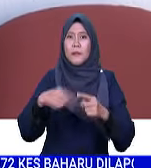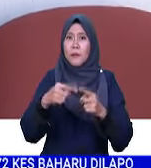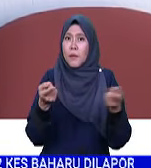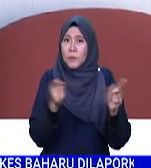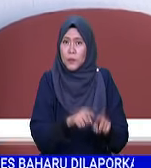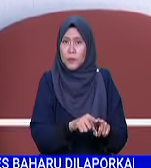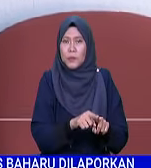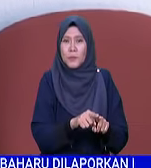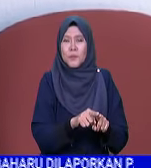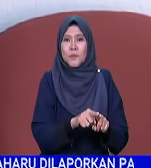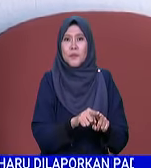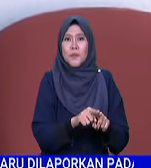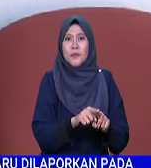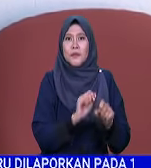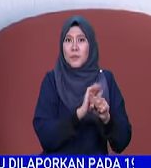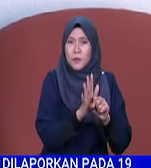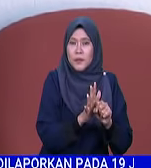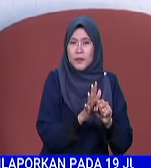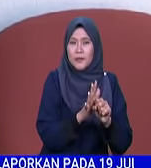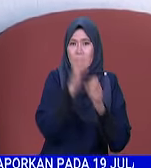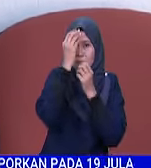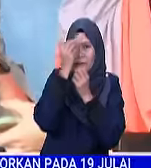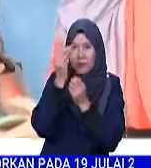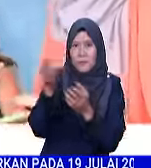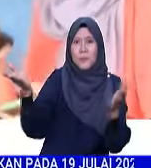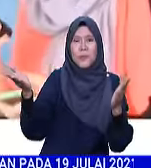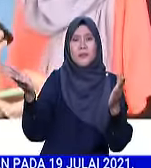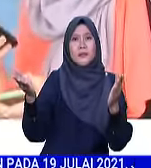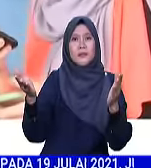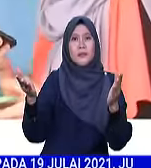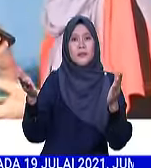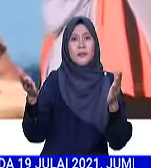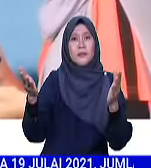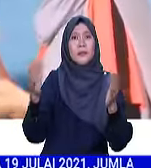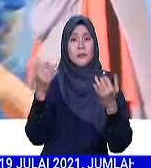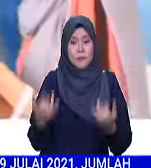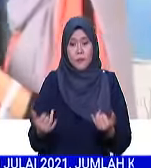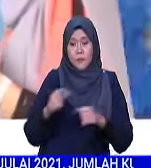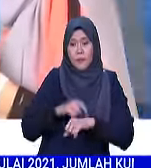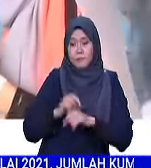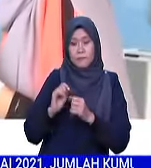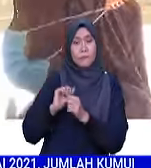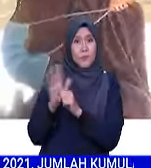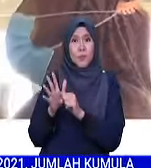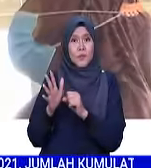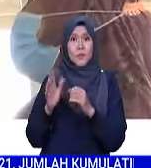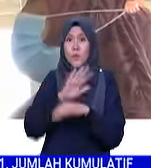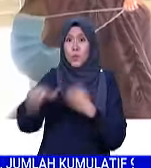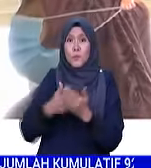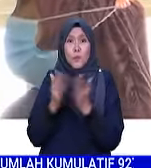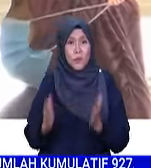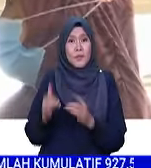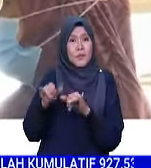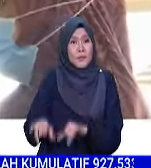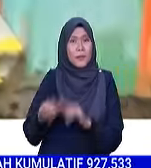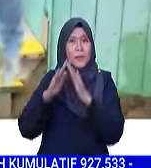sebagai satu pengetahuan di mana pada masa pandemik ramai di antara kita duduk di rumah